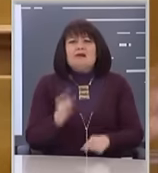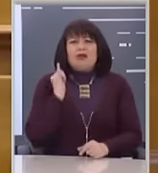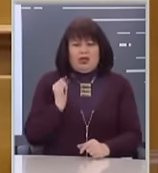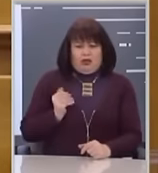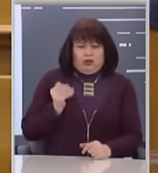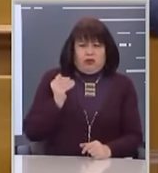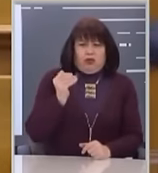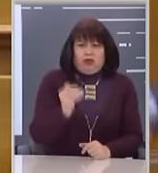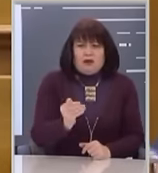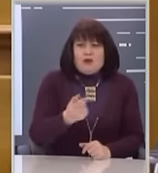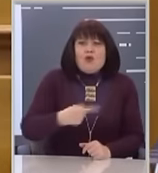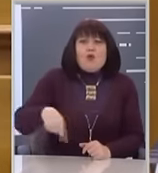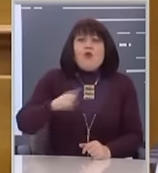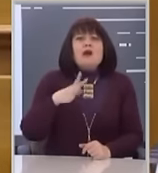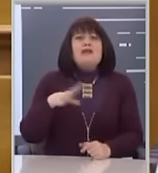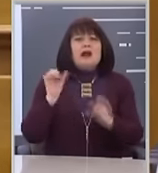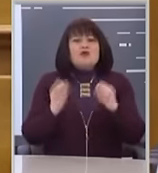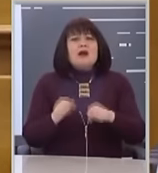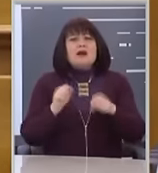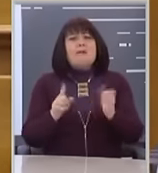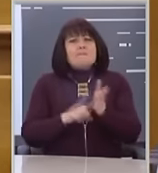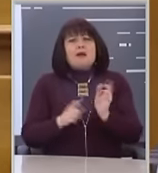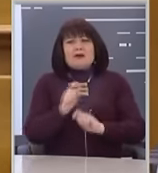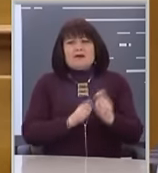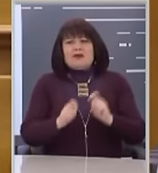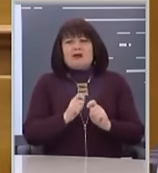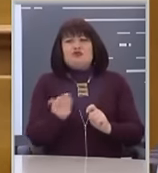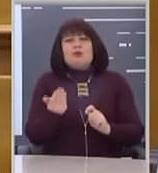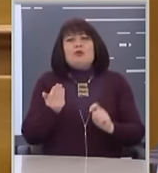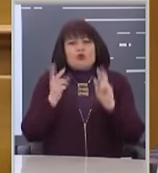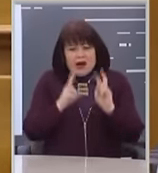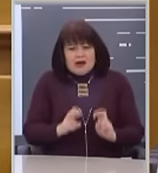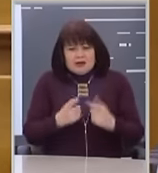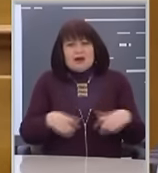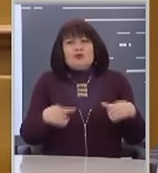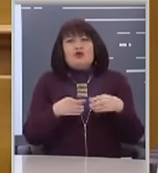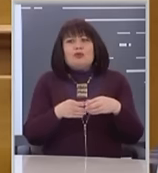αφού όλοι συνεννούν ότι πρέπει να γίνει προανακριτική?